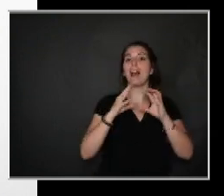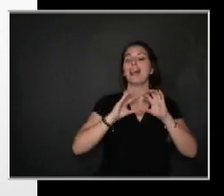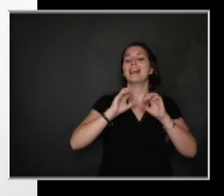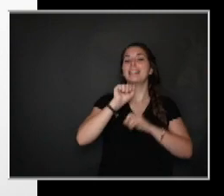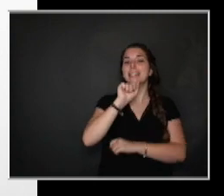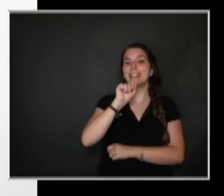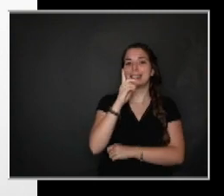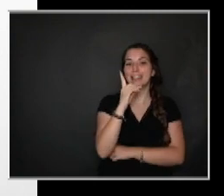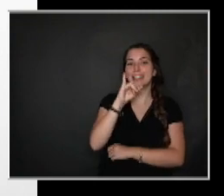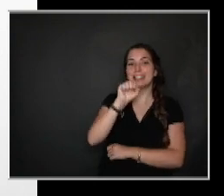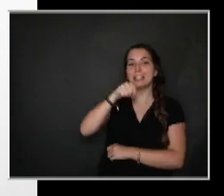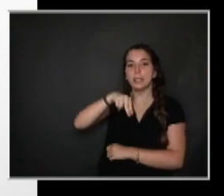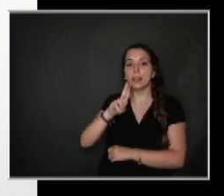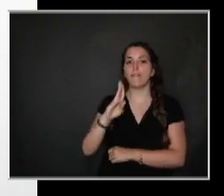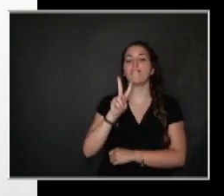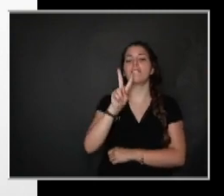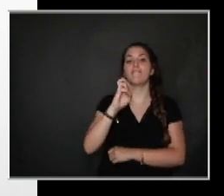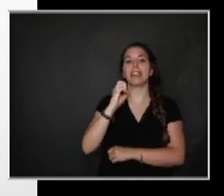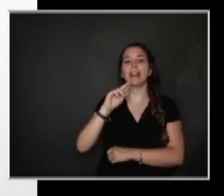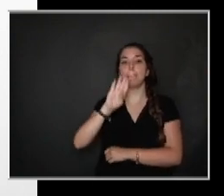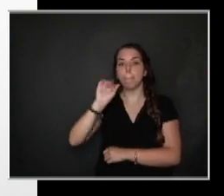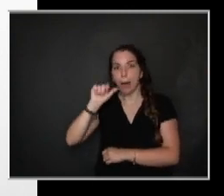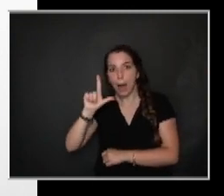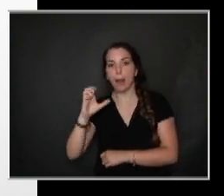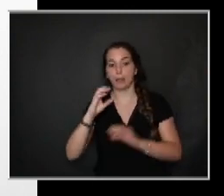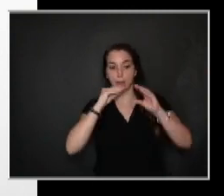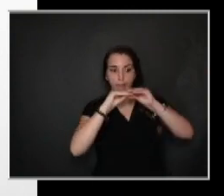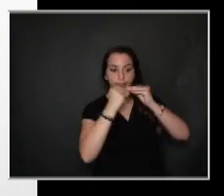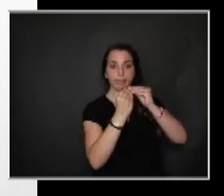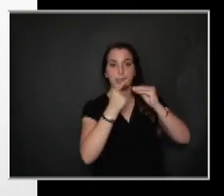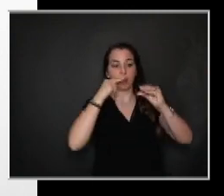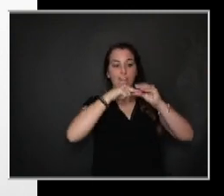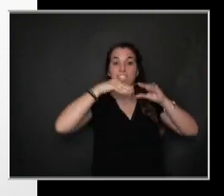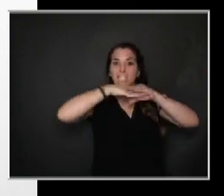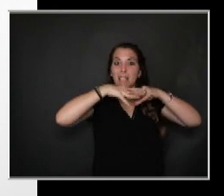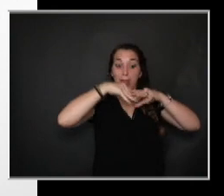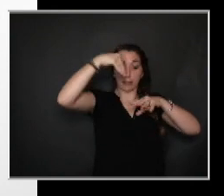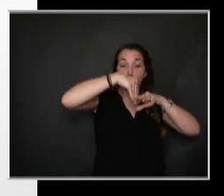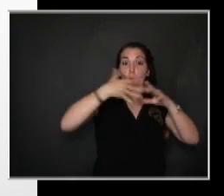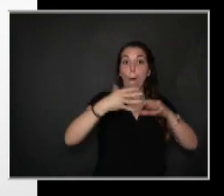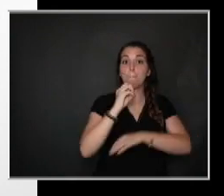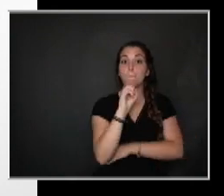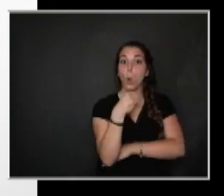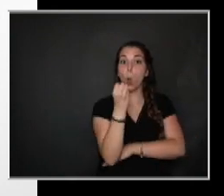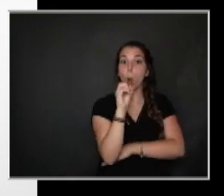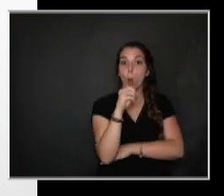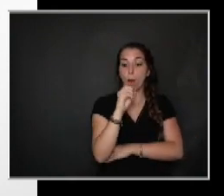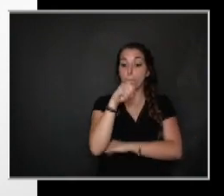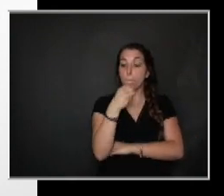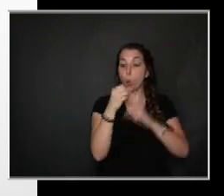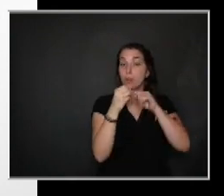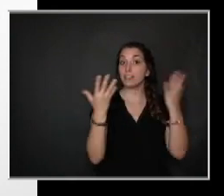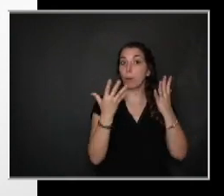disque vertébral. Il est lui-même composé d'un anneau fibreux et au centre, il y a une petite boule. Et en fait, c'est un amortisseur. Cette petite